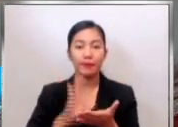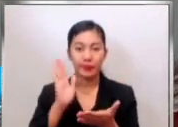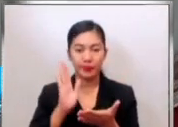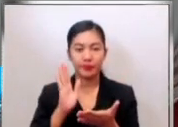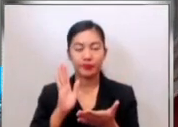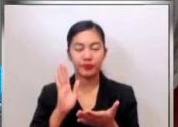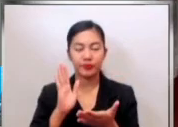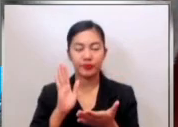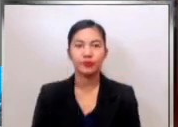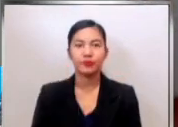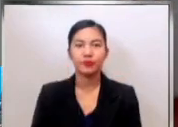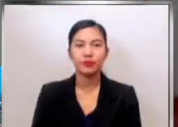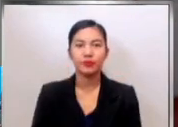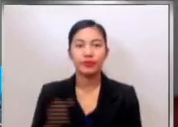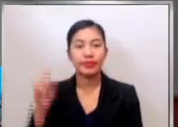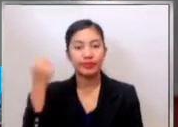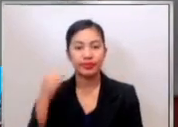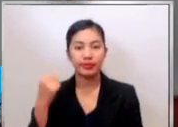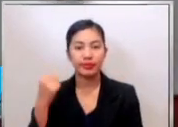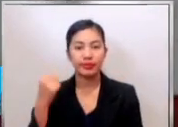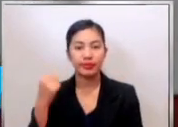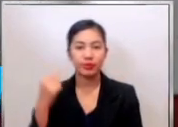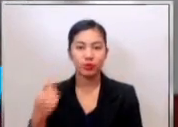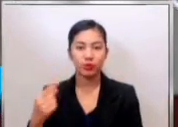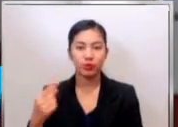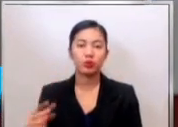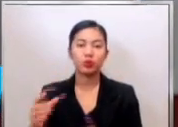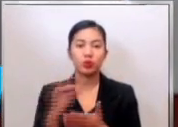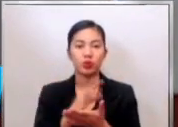mga silver at gold coins mula sa panahon ng